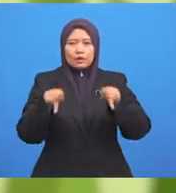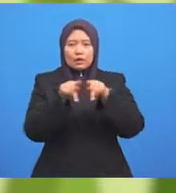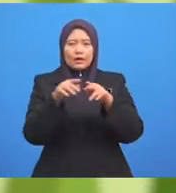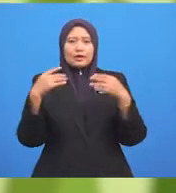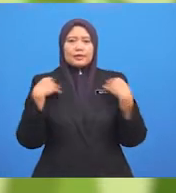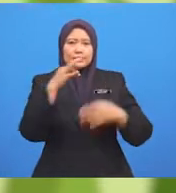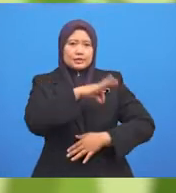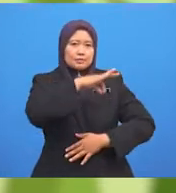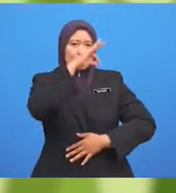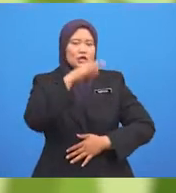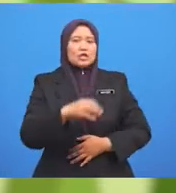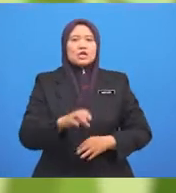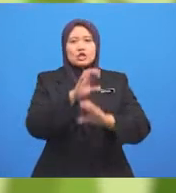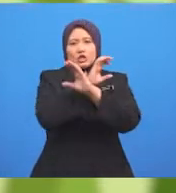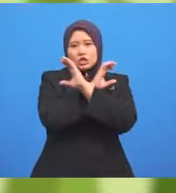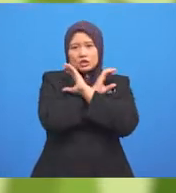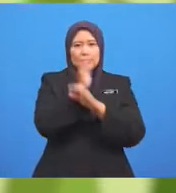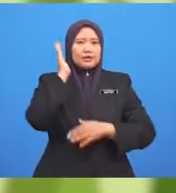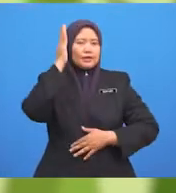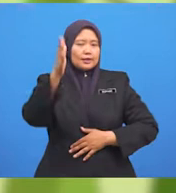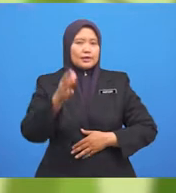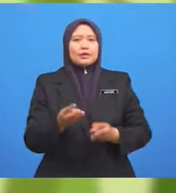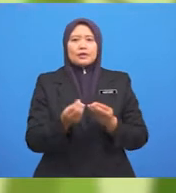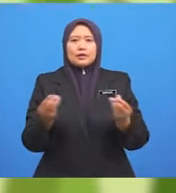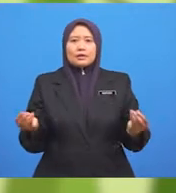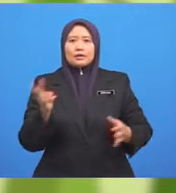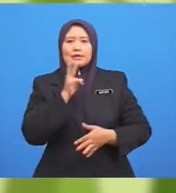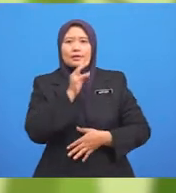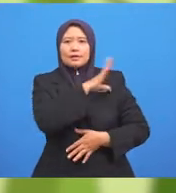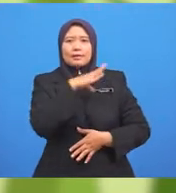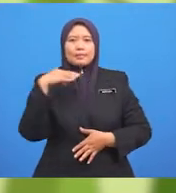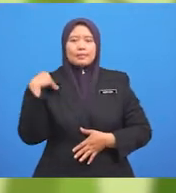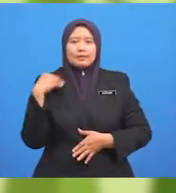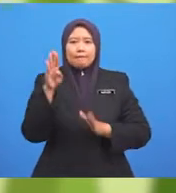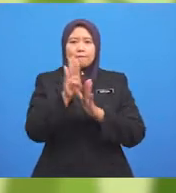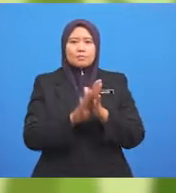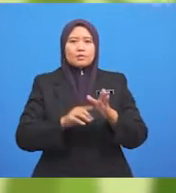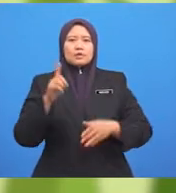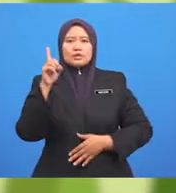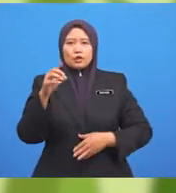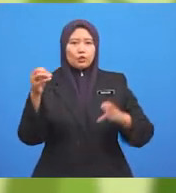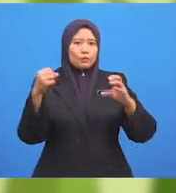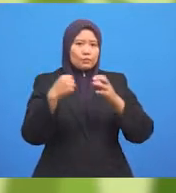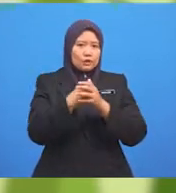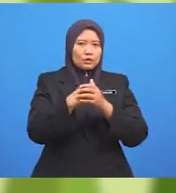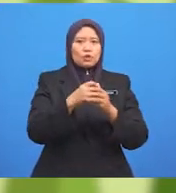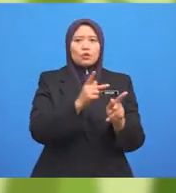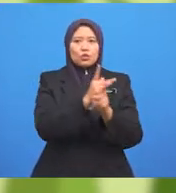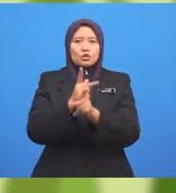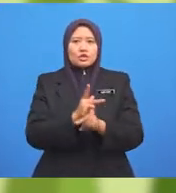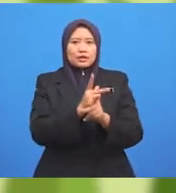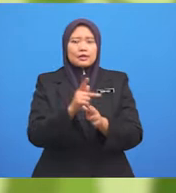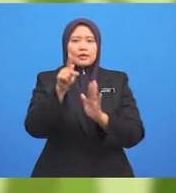mempunyai semangat cinta akan tanah air dan bersatu padu menjaga keharmonian